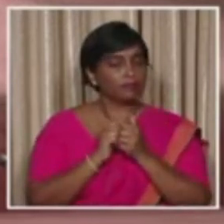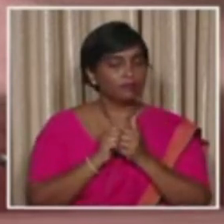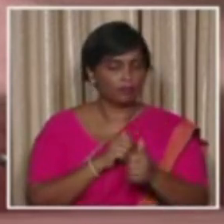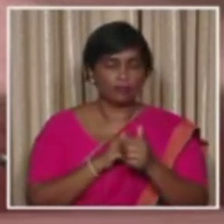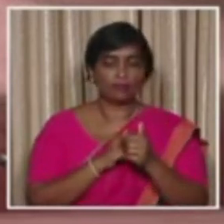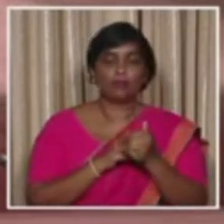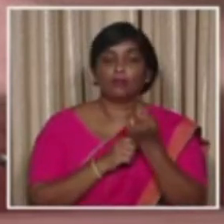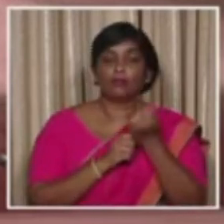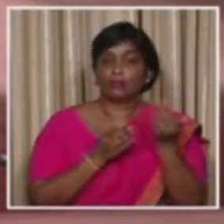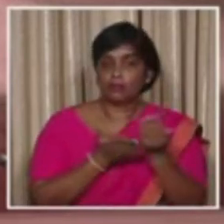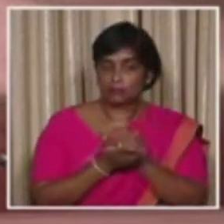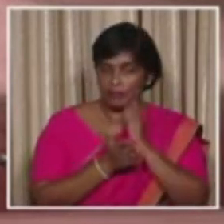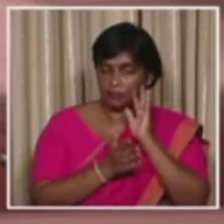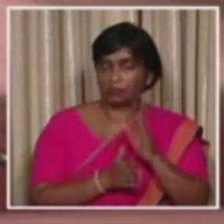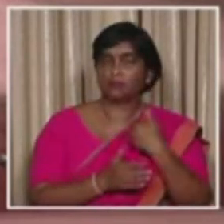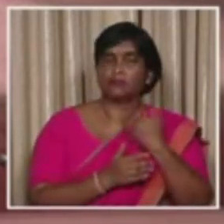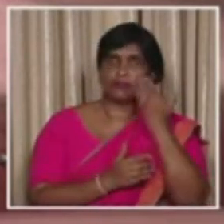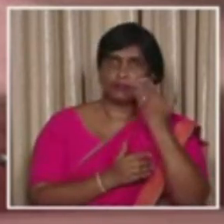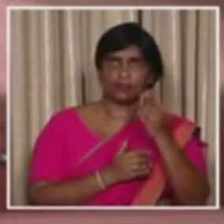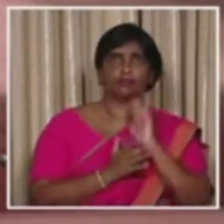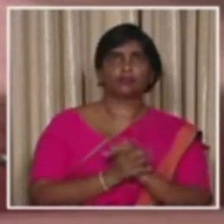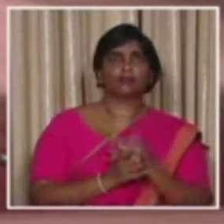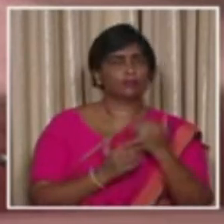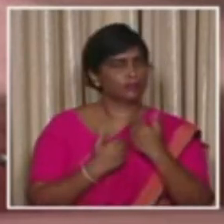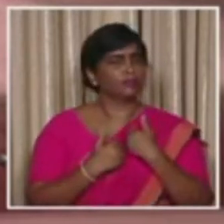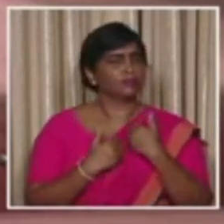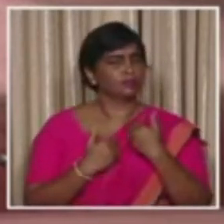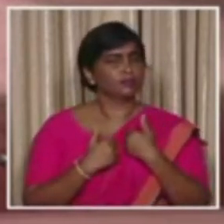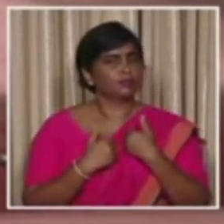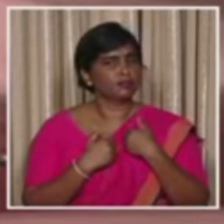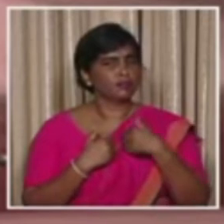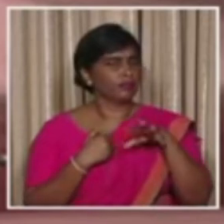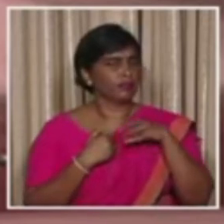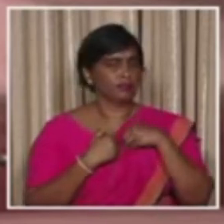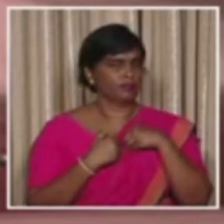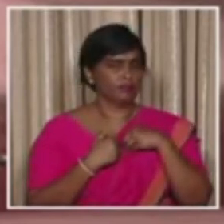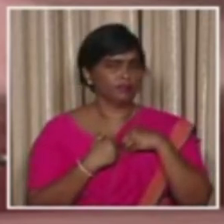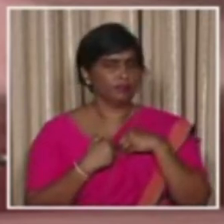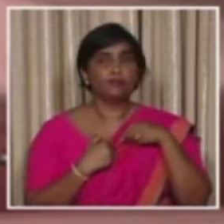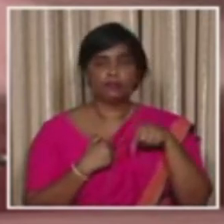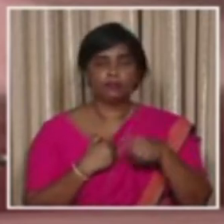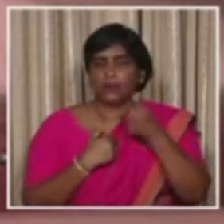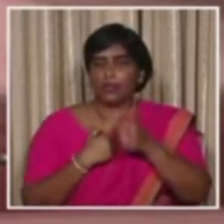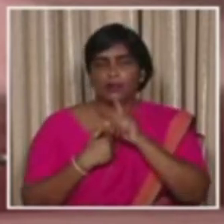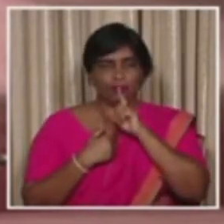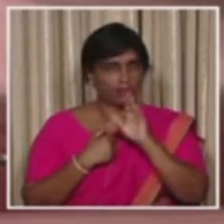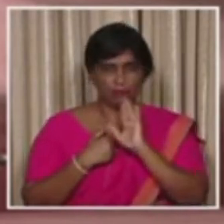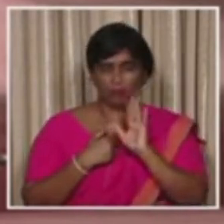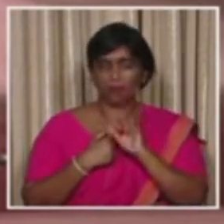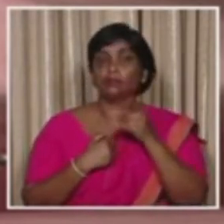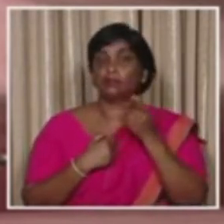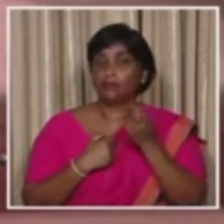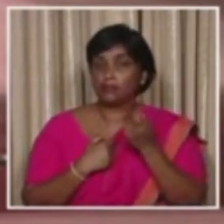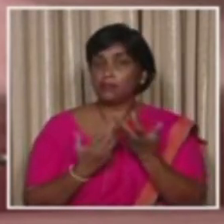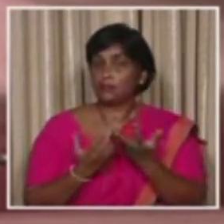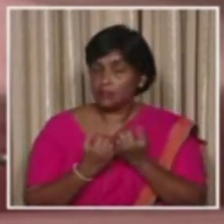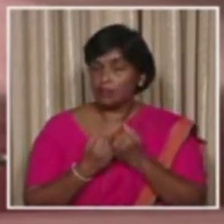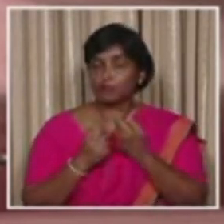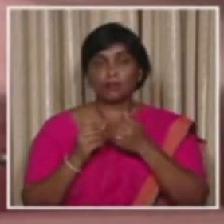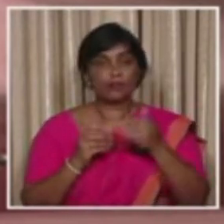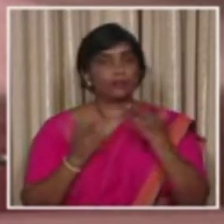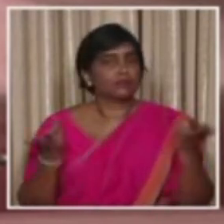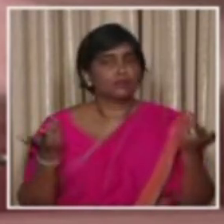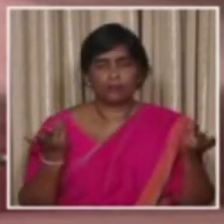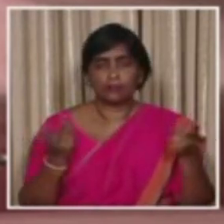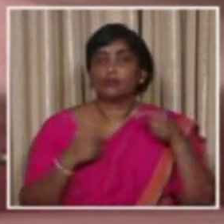நாங்கள் காணக்கூடியதாக இருக்கின்றது. இதை நாங்கள் விரும்பவில்லை, ஏற்றுக்கொள்ளவில்லை. நிதி எங்கு தேவையோ எங்களுடைய மக்களினுடைய அன்றாட